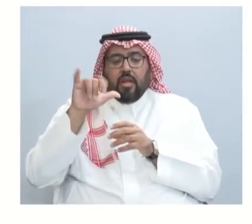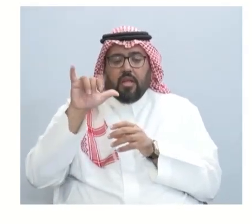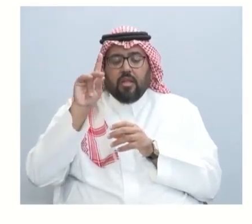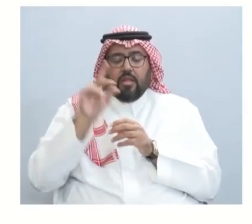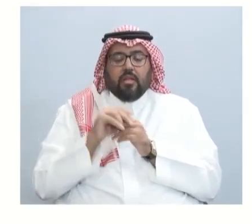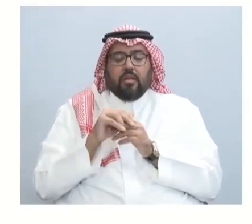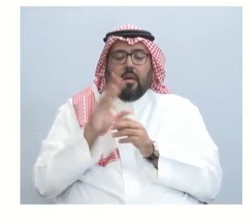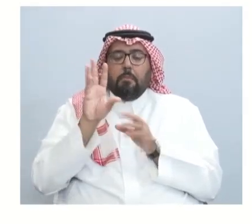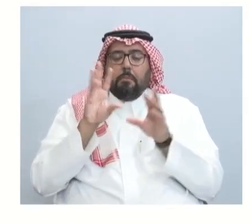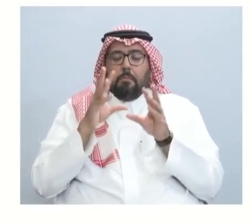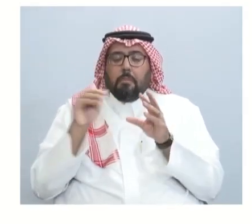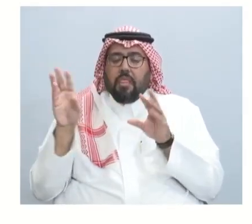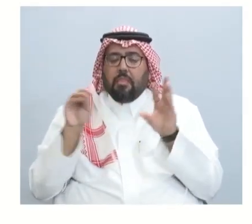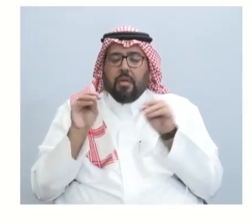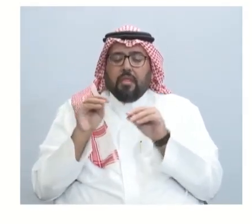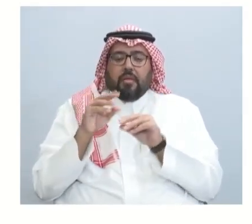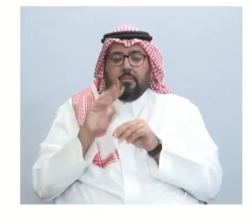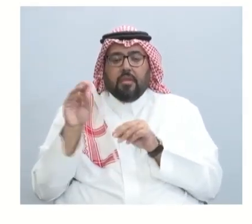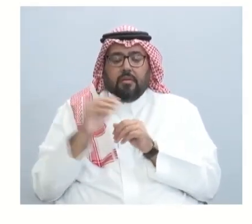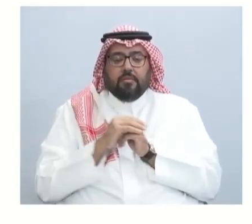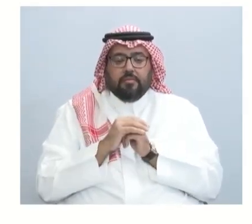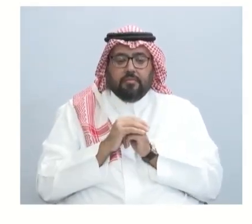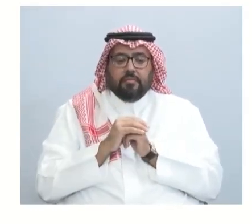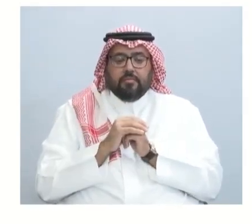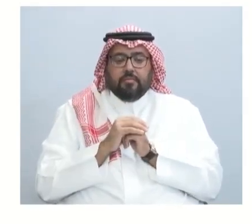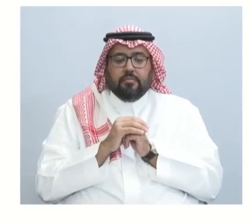بعضها عزيزي الطالب وعزيزي الطالبه